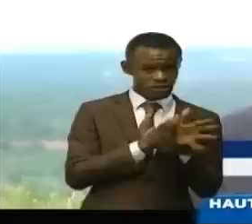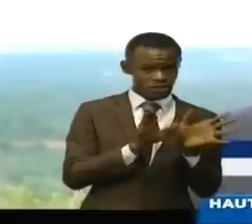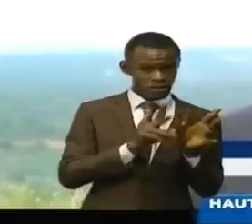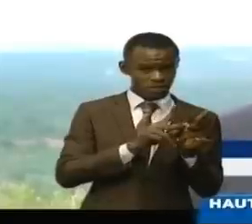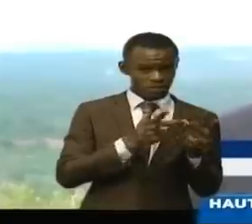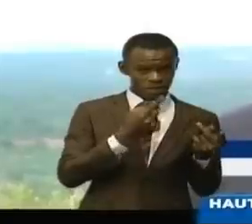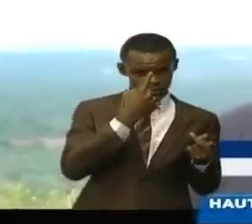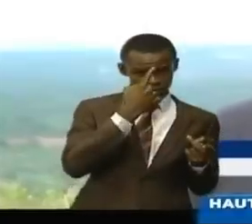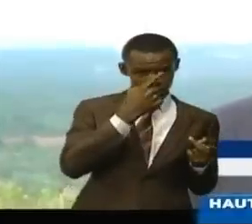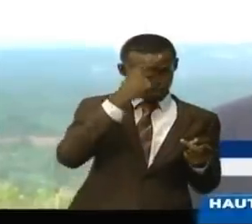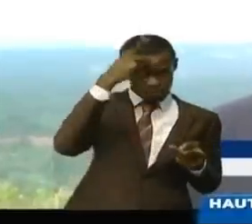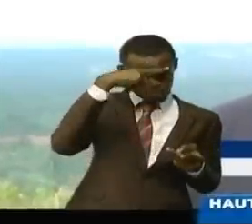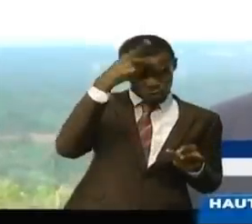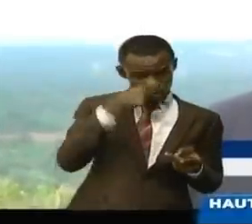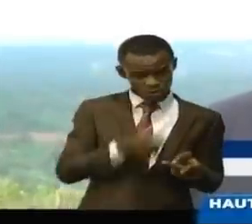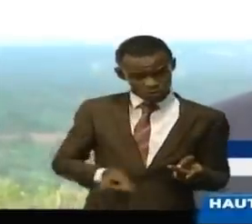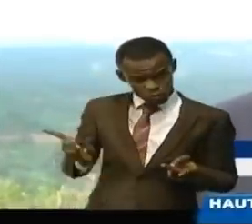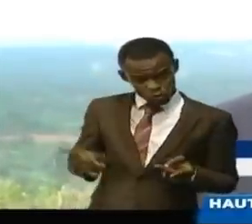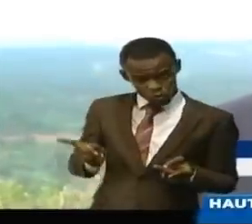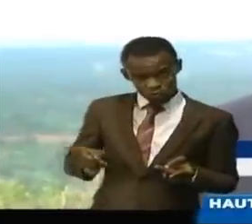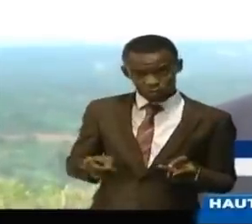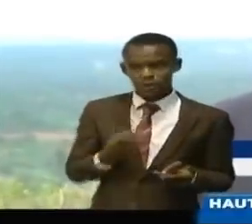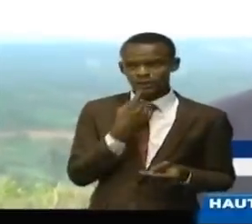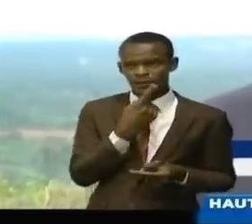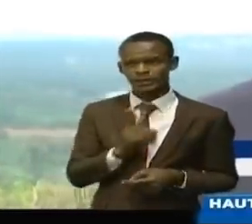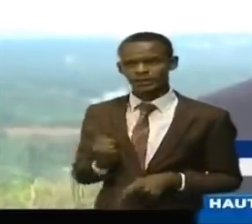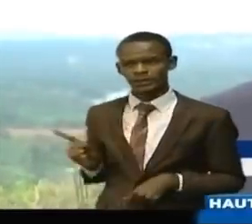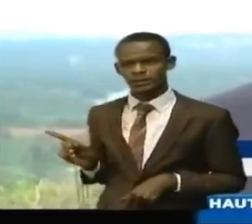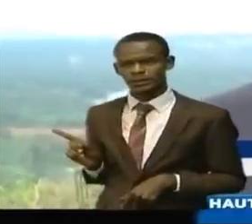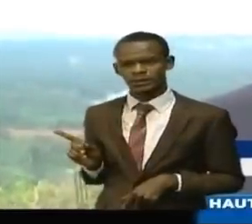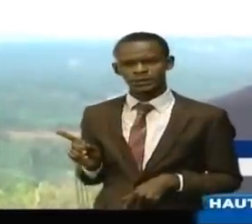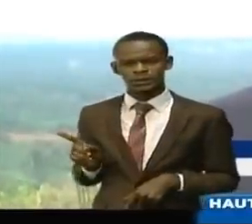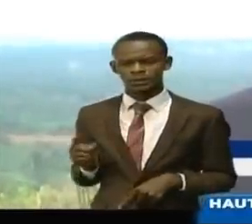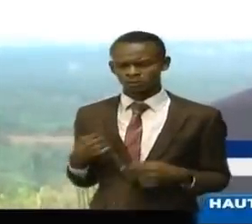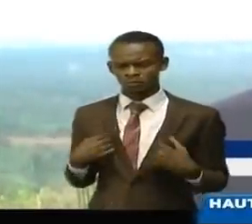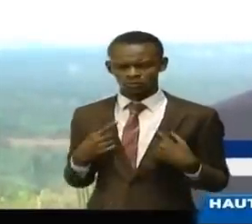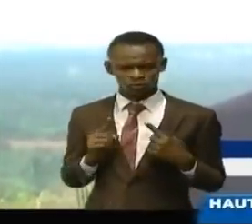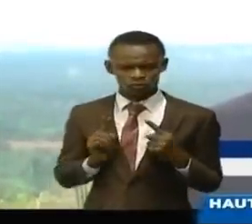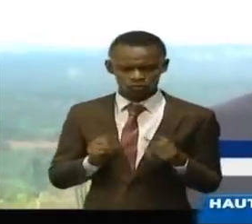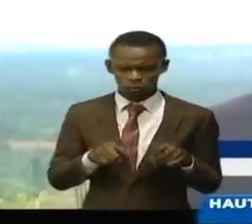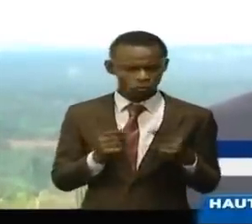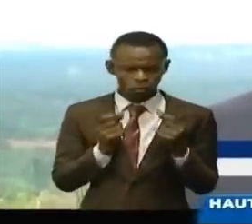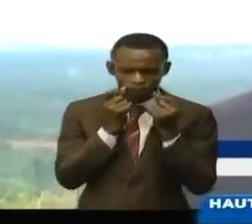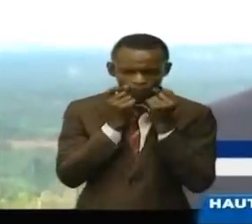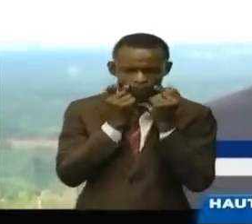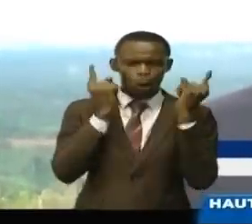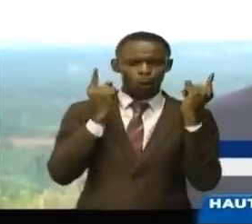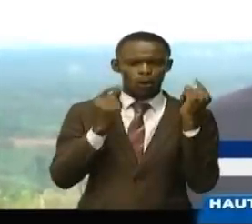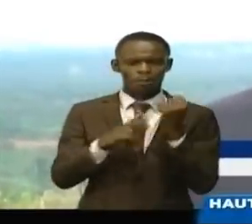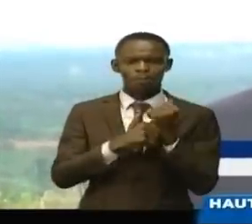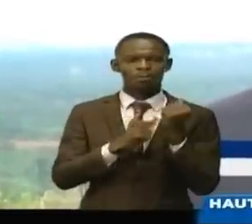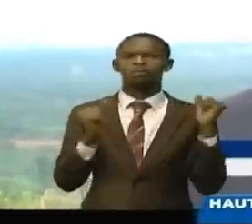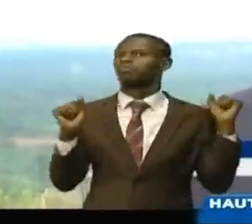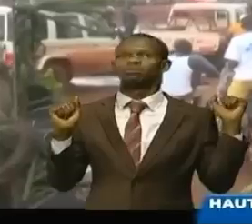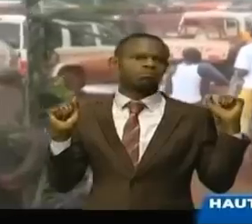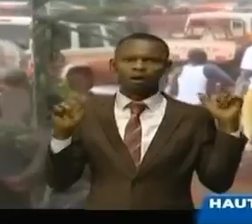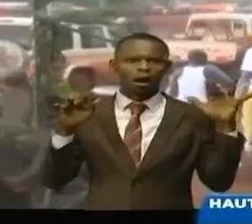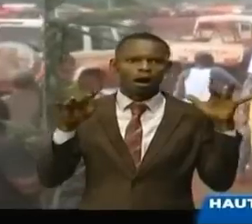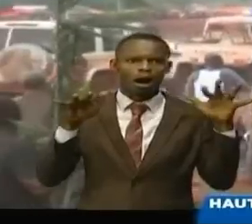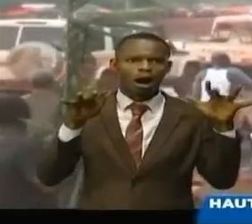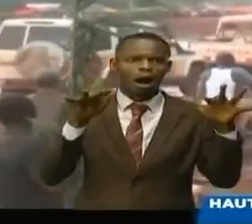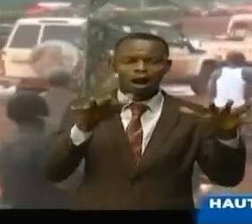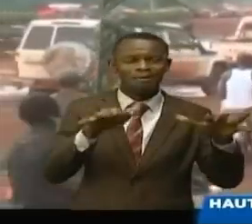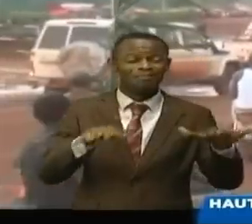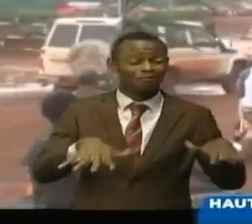revient pas. C'était l'accueil chaleureux, sans précédent, c'est du jamais vu, un gouverneur qui revient dans sa ville et c'est un